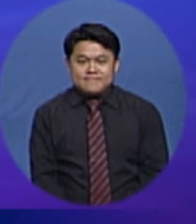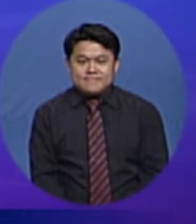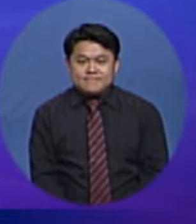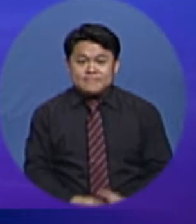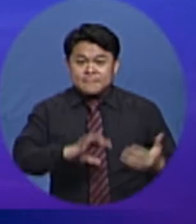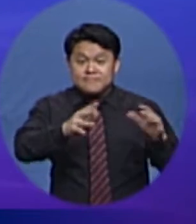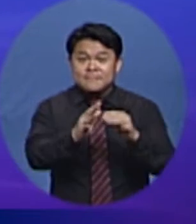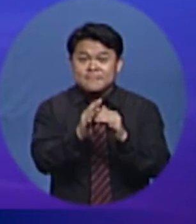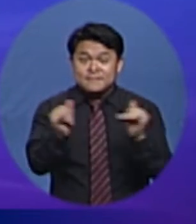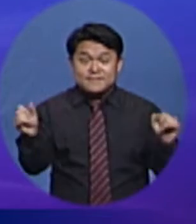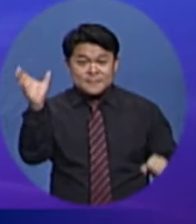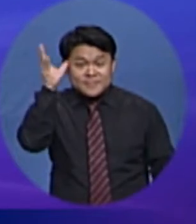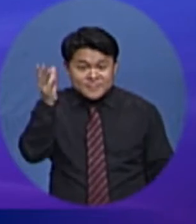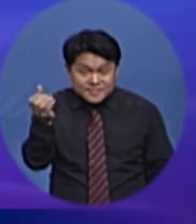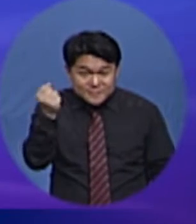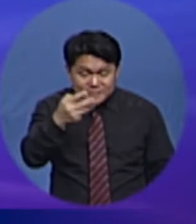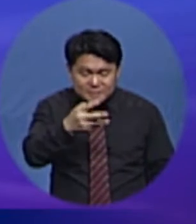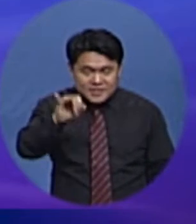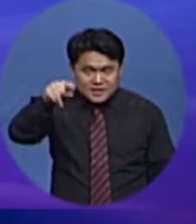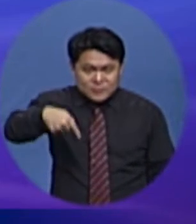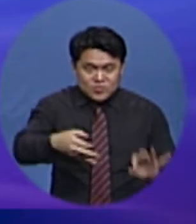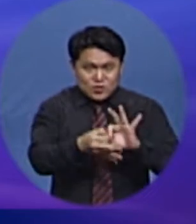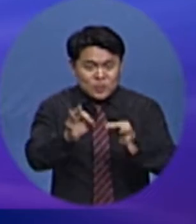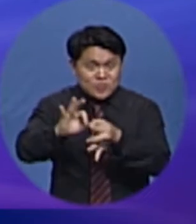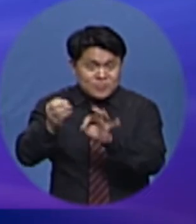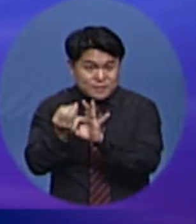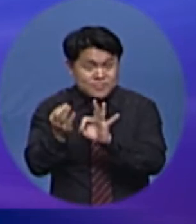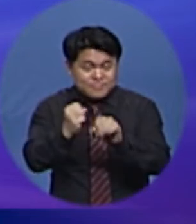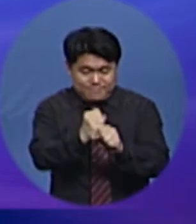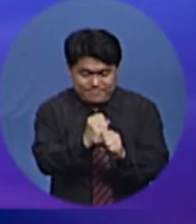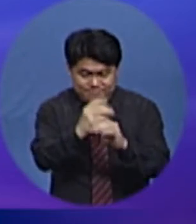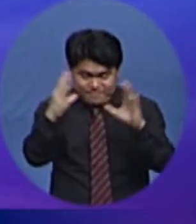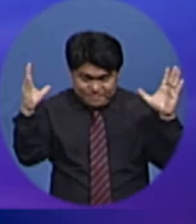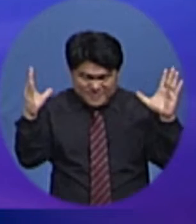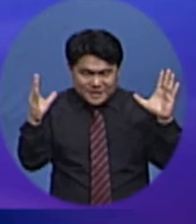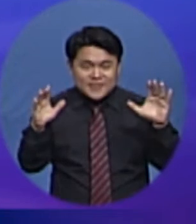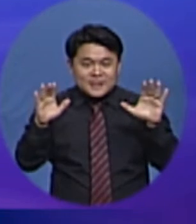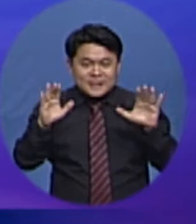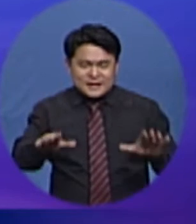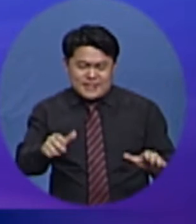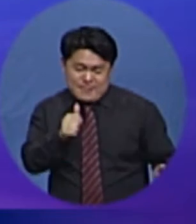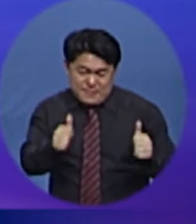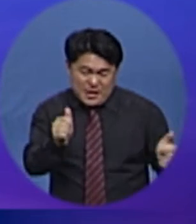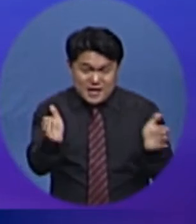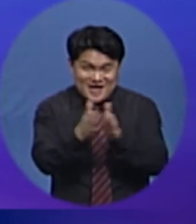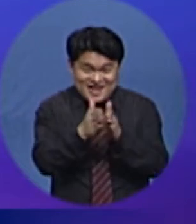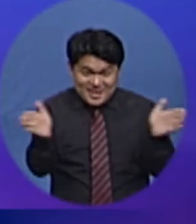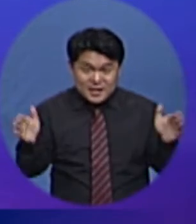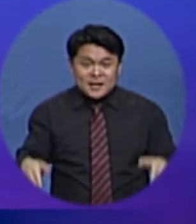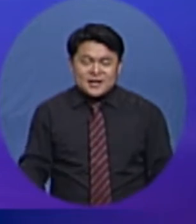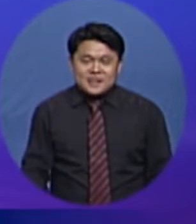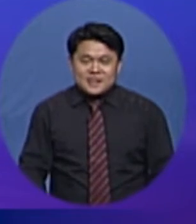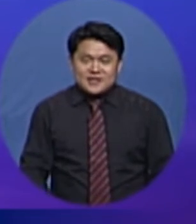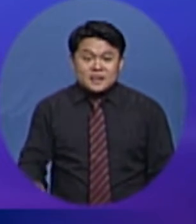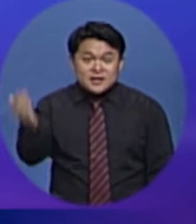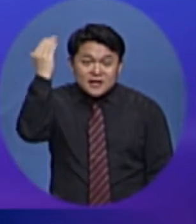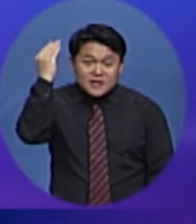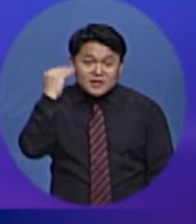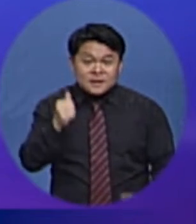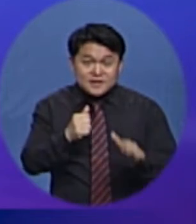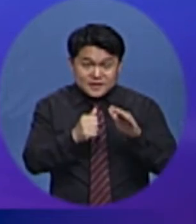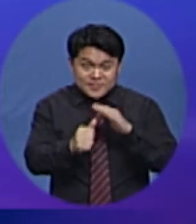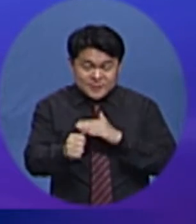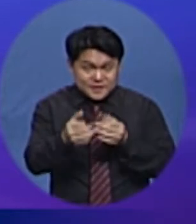전 세계인들의 기대 속에 리우올림픽이 화려한 막을 올리고 뜨거운 열전에 돌입했습니다. 우리나라